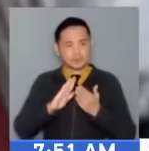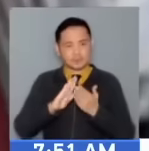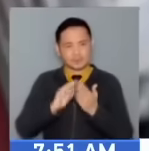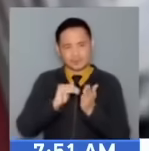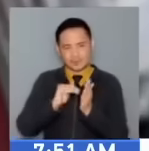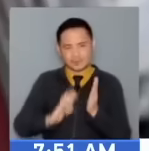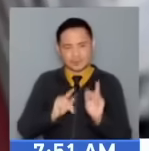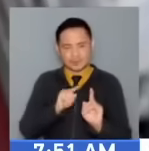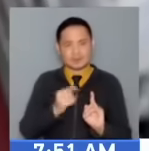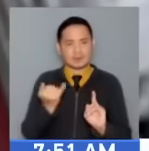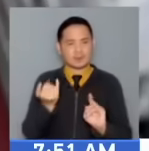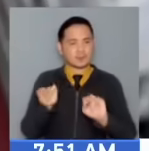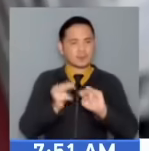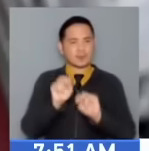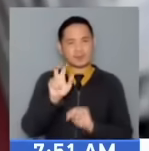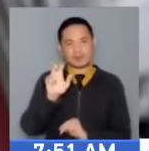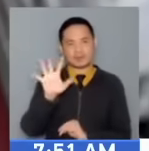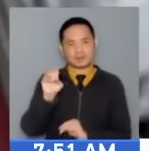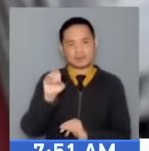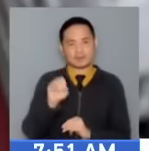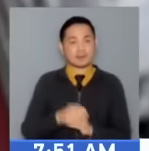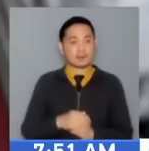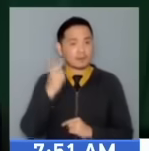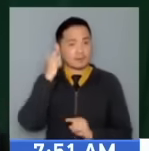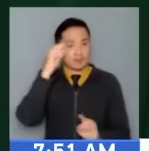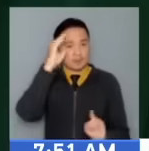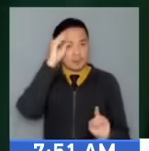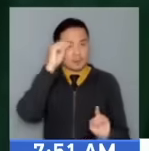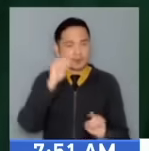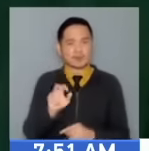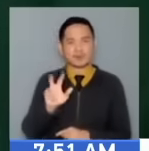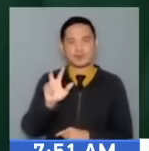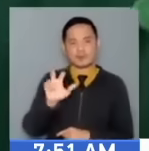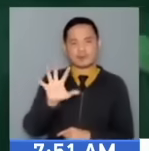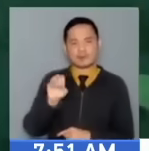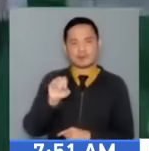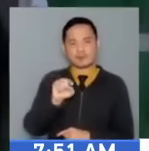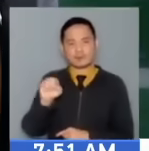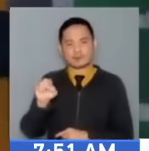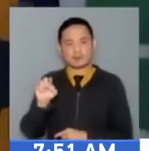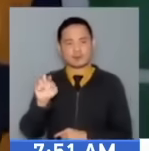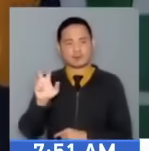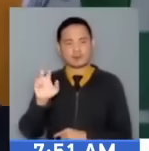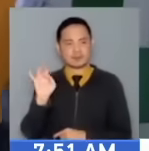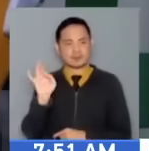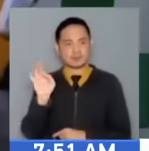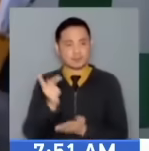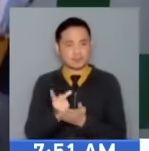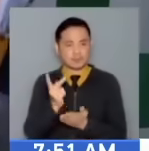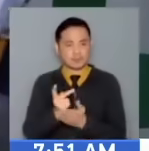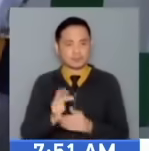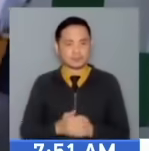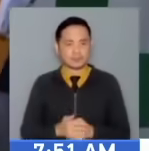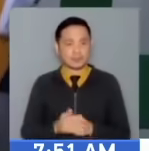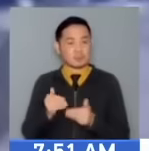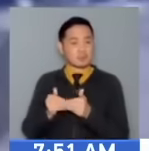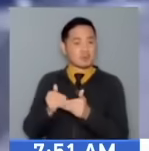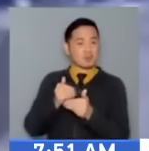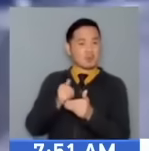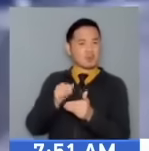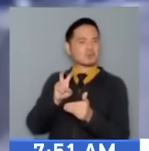Ang panlalaking elementary uniform, 350 to 380 pesos na ngayon, ang dating nasa 230 pesos